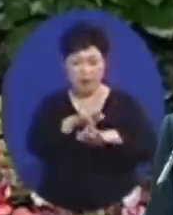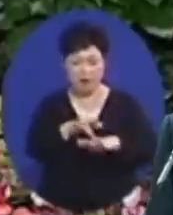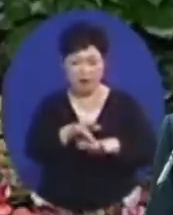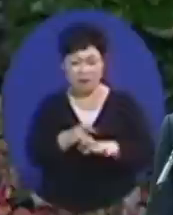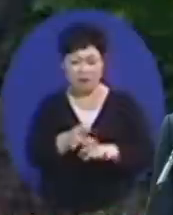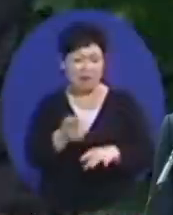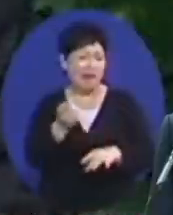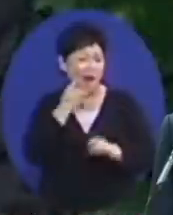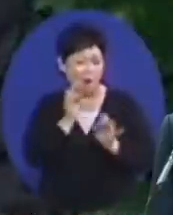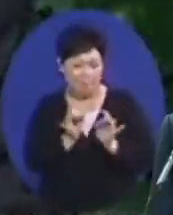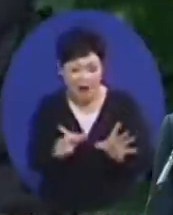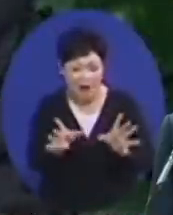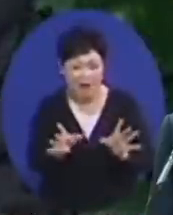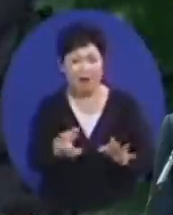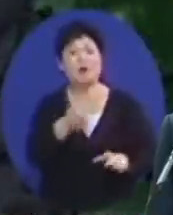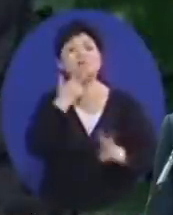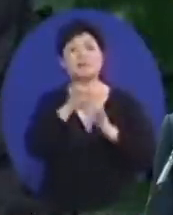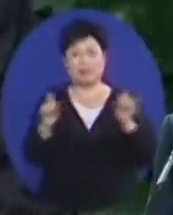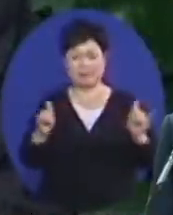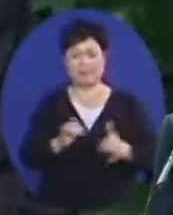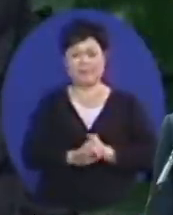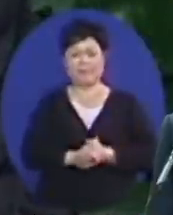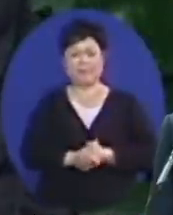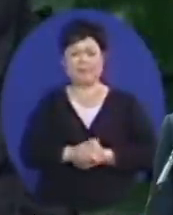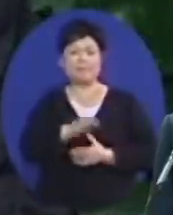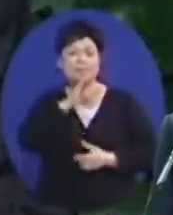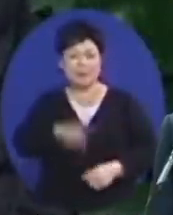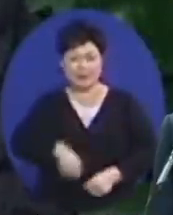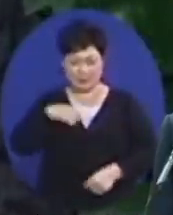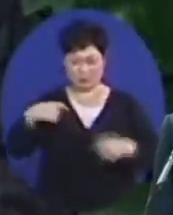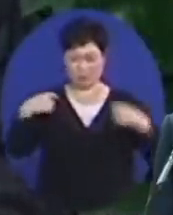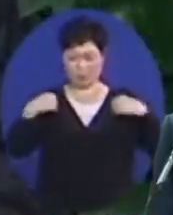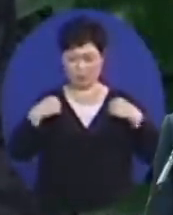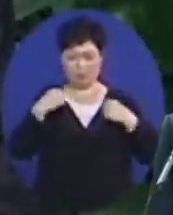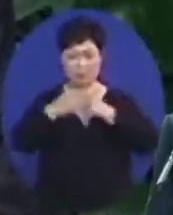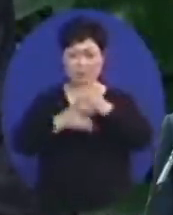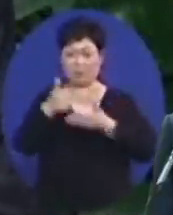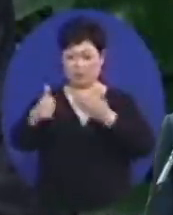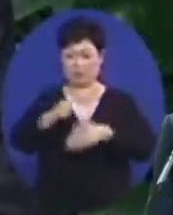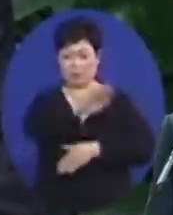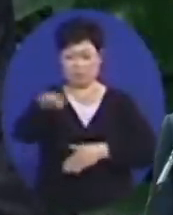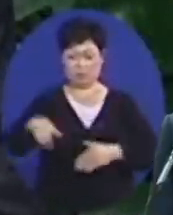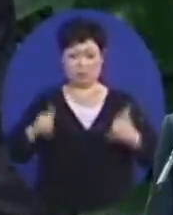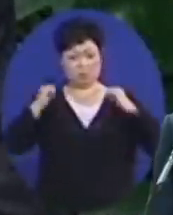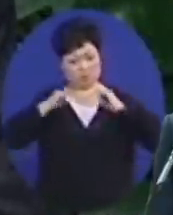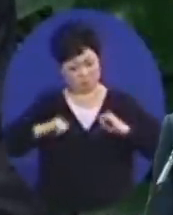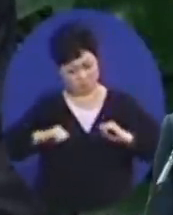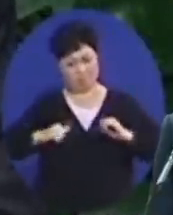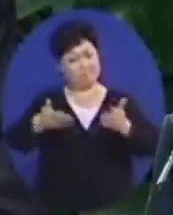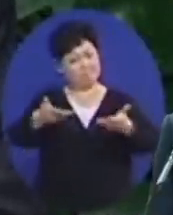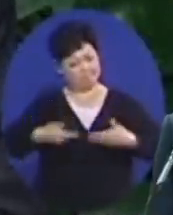참수할 수 없는 자를 말하는 것입니다. 그 의로운 옷을 하나님이 우리에게 입혀준 것입니다.